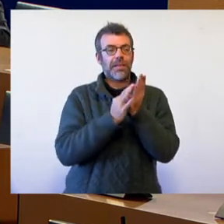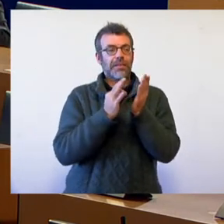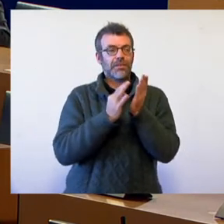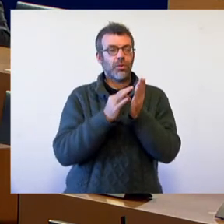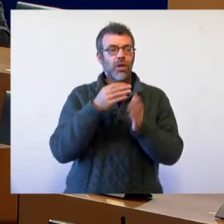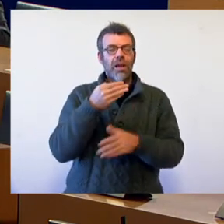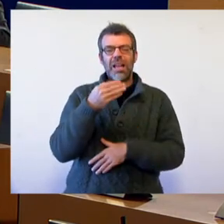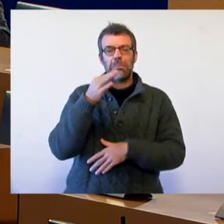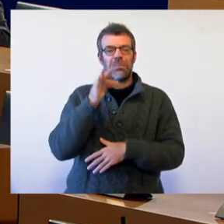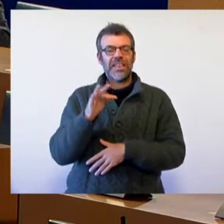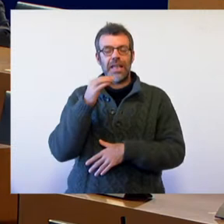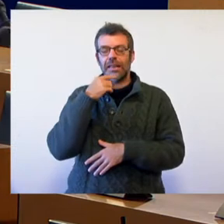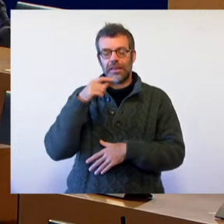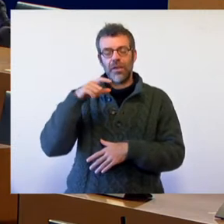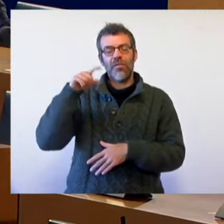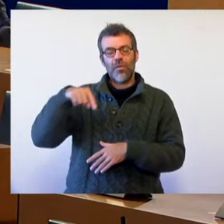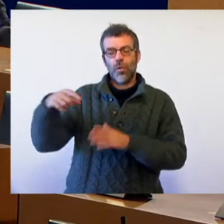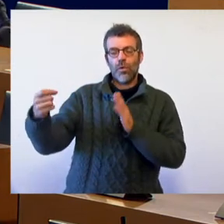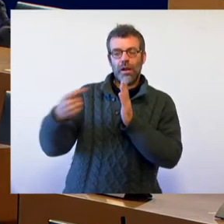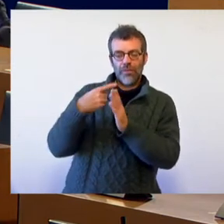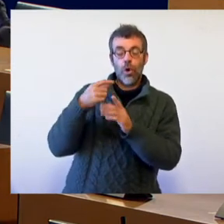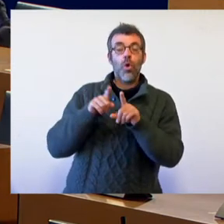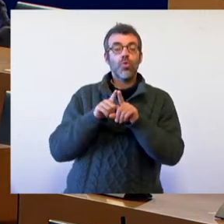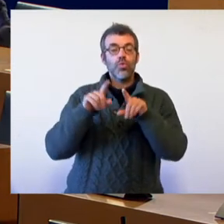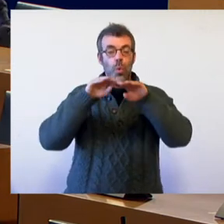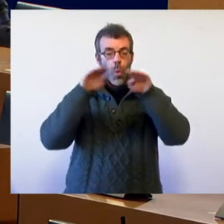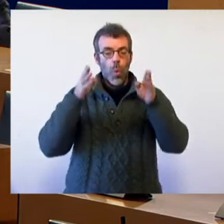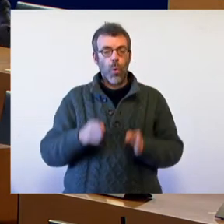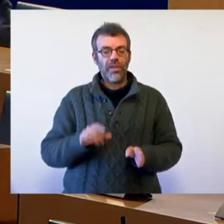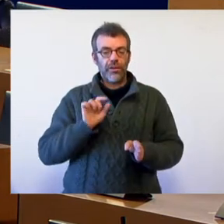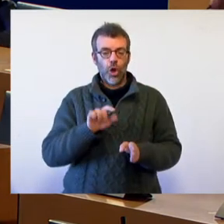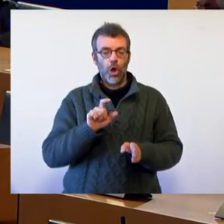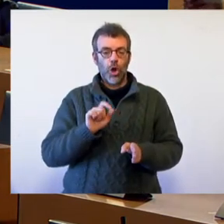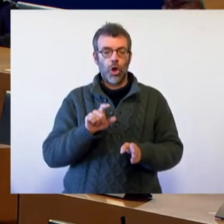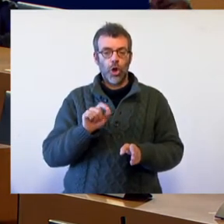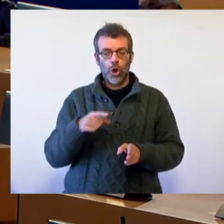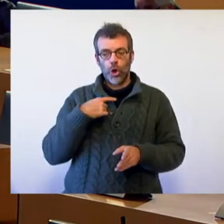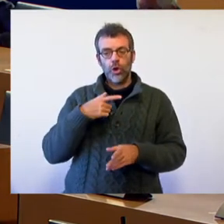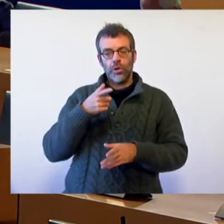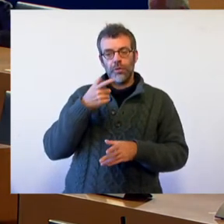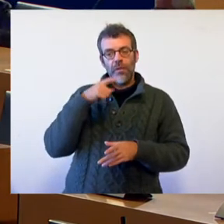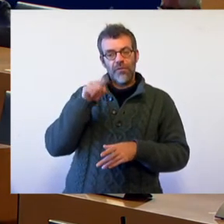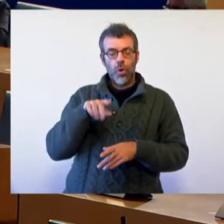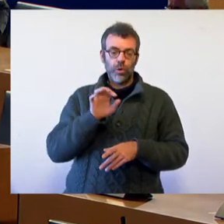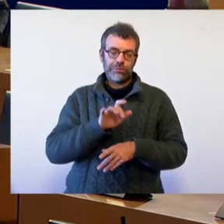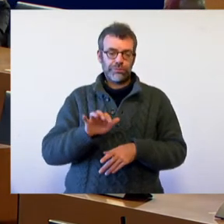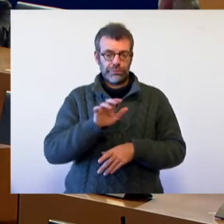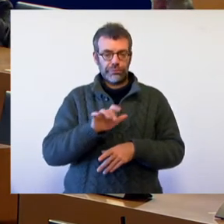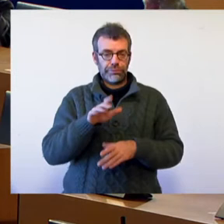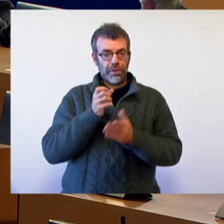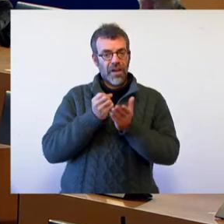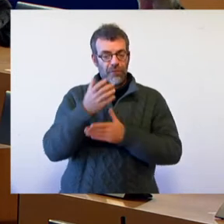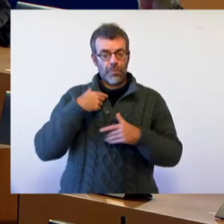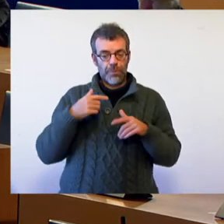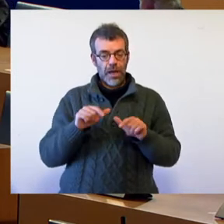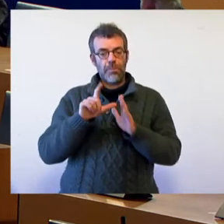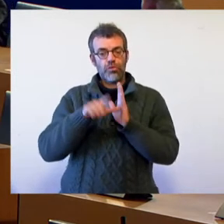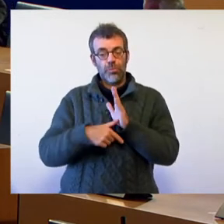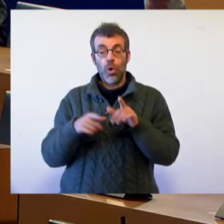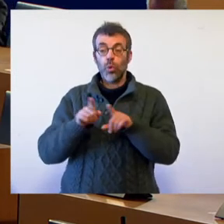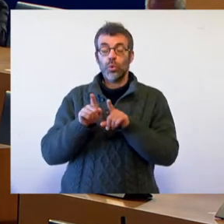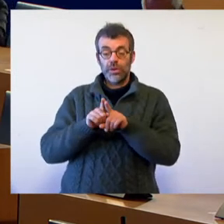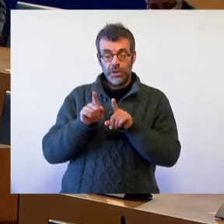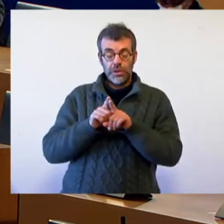via le rodateur pour en profiter, qu'elles seront aussi, que leur seront adjointes des places de stationnement pour les vélos et aussi pour les deux